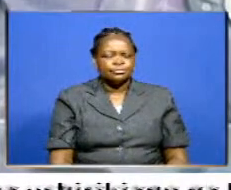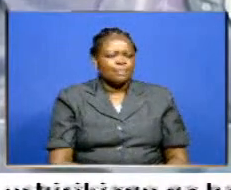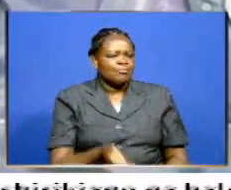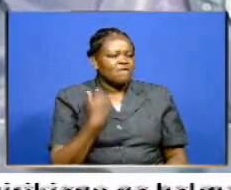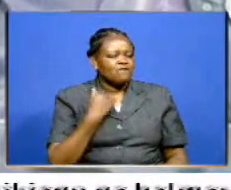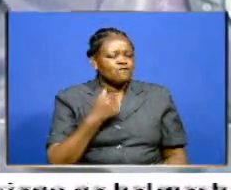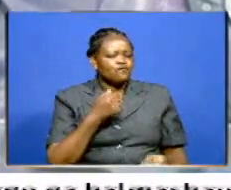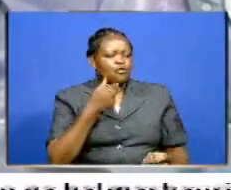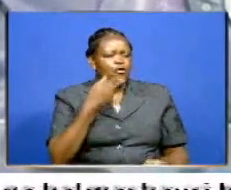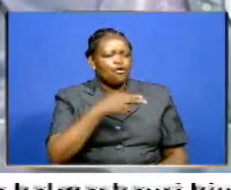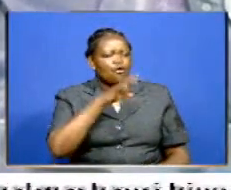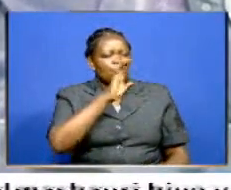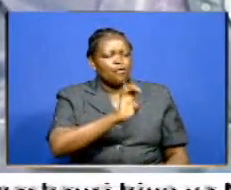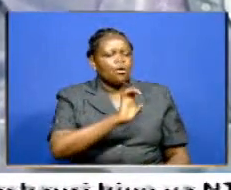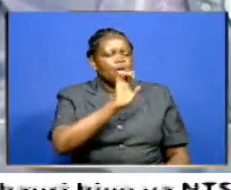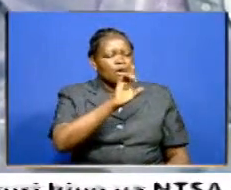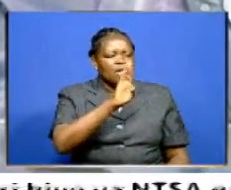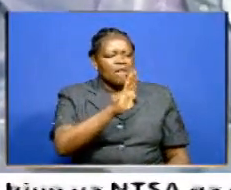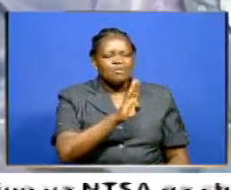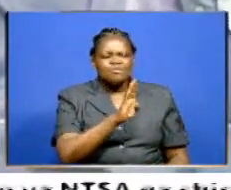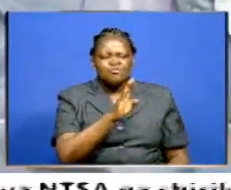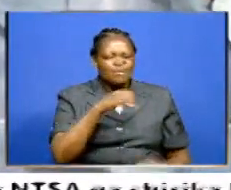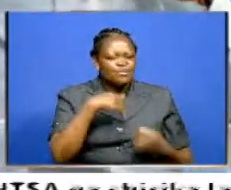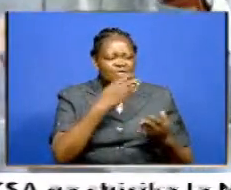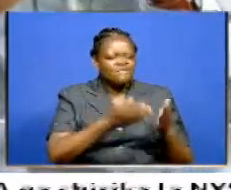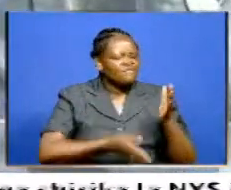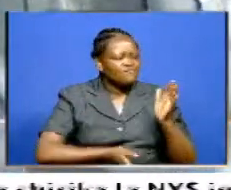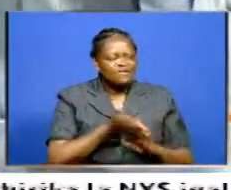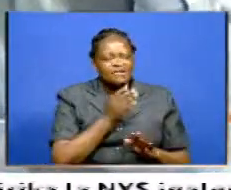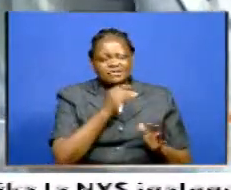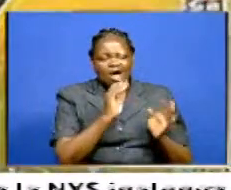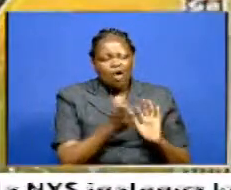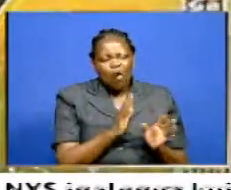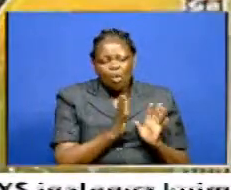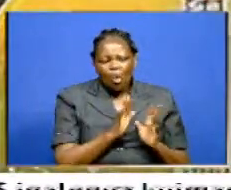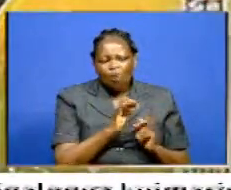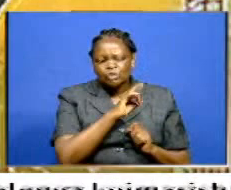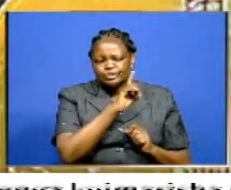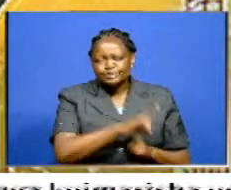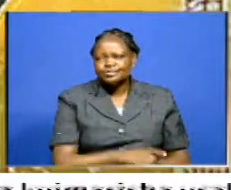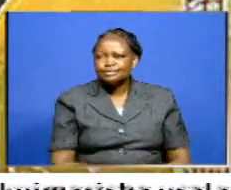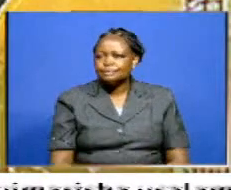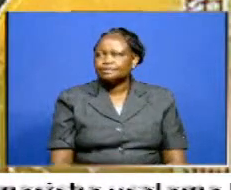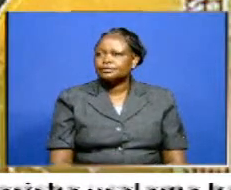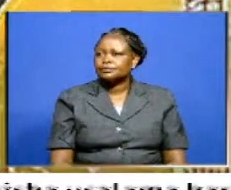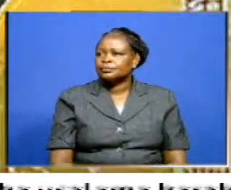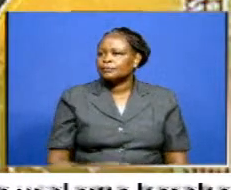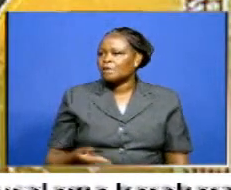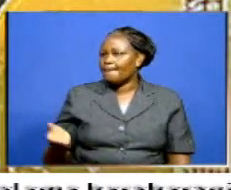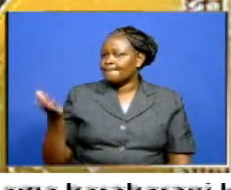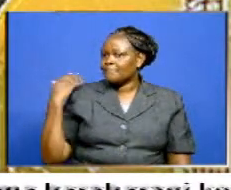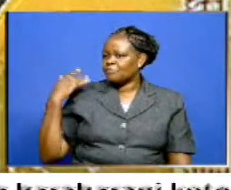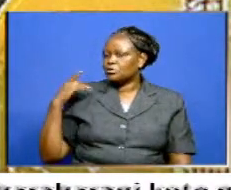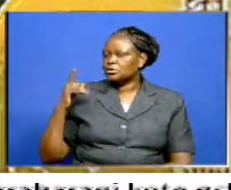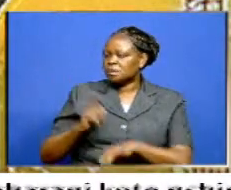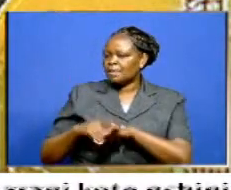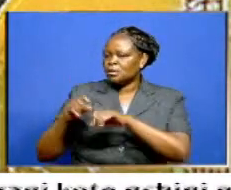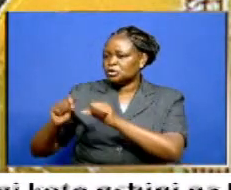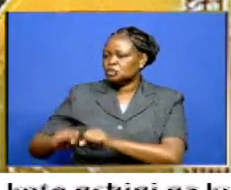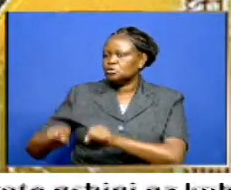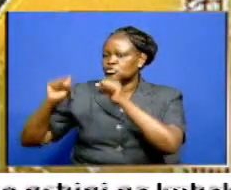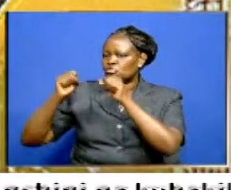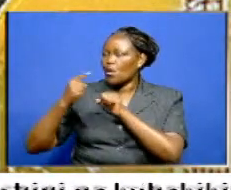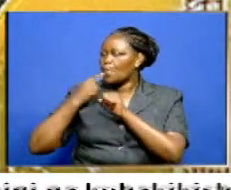HELB ilikuwa ikitolewa kwa upesi gani? Wakati nilikuwa mwenyekiti wa chuo cha Moi, kulikuwa na